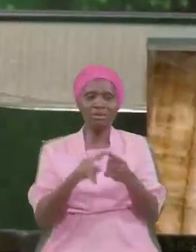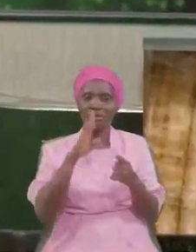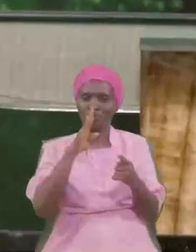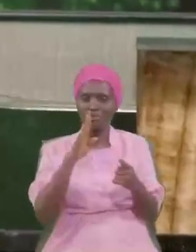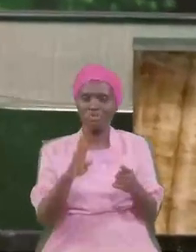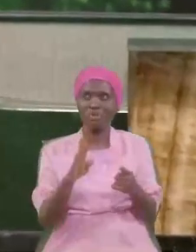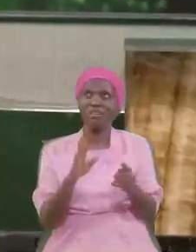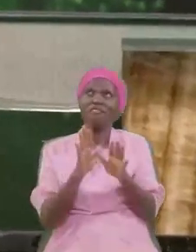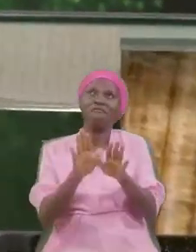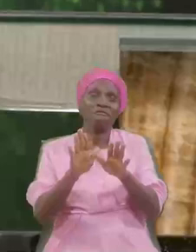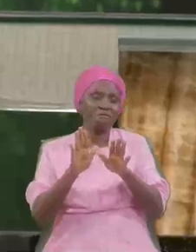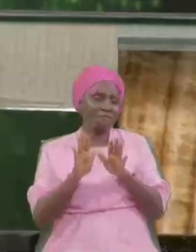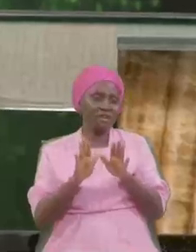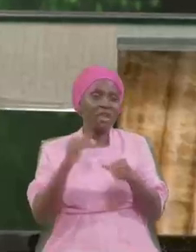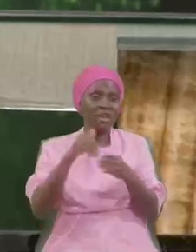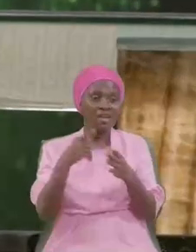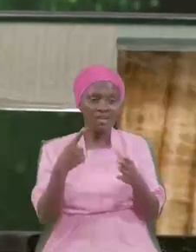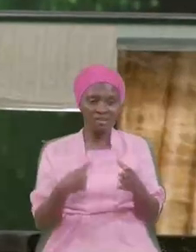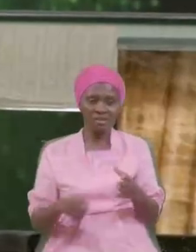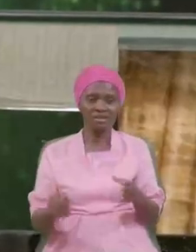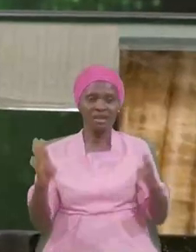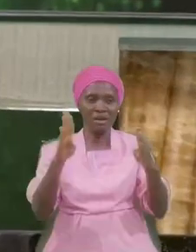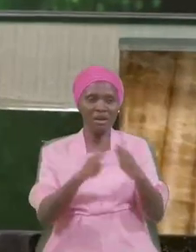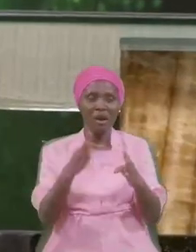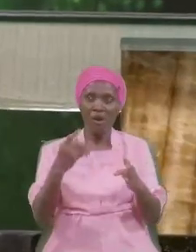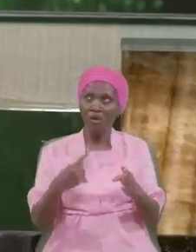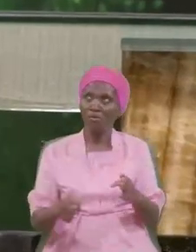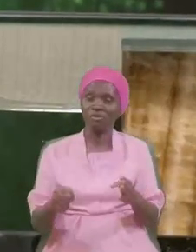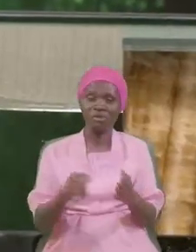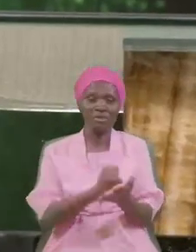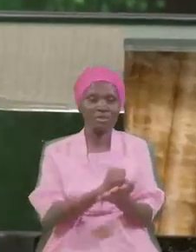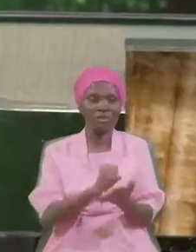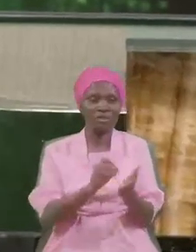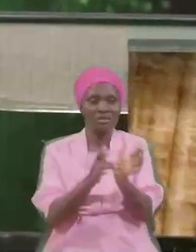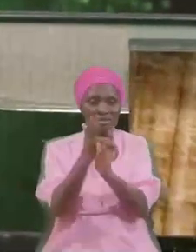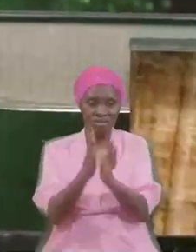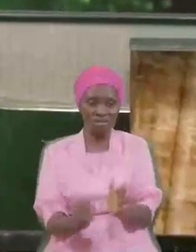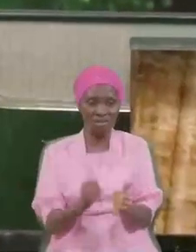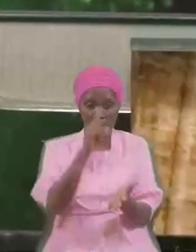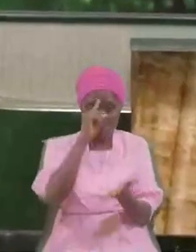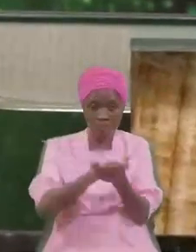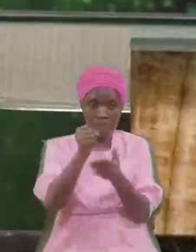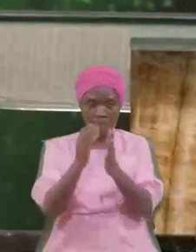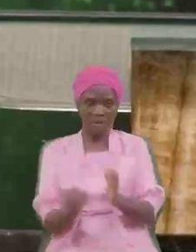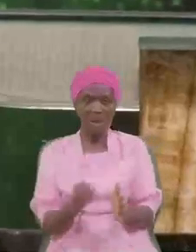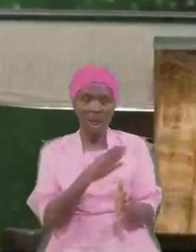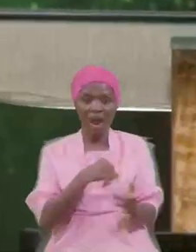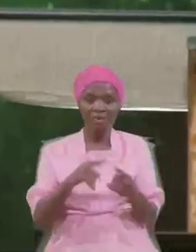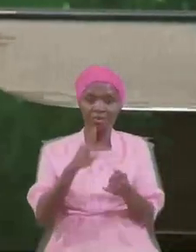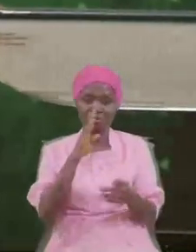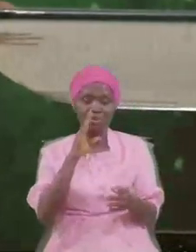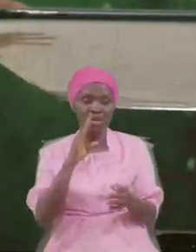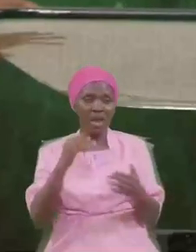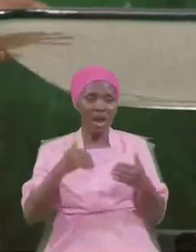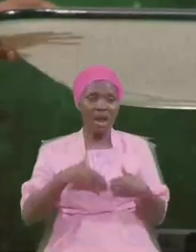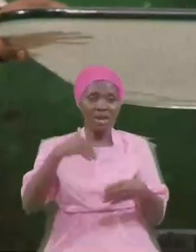grande assemblée des saints. Il est redoutable pour tous ceux